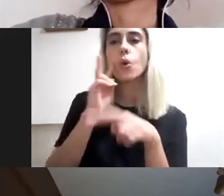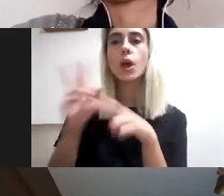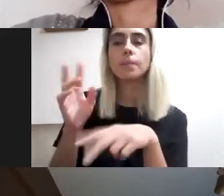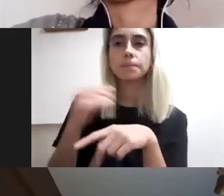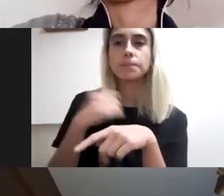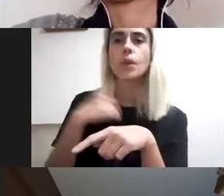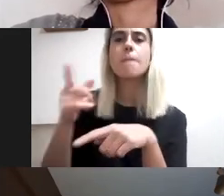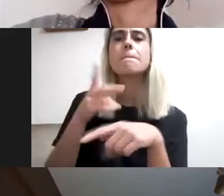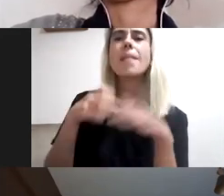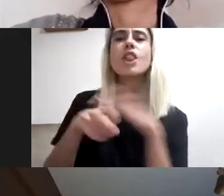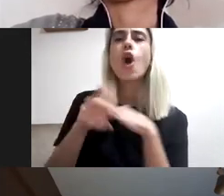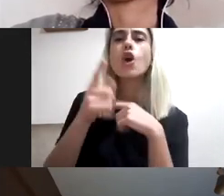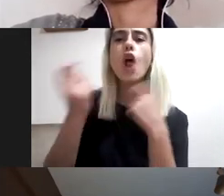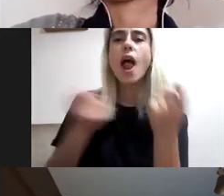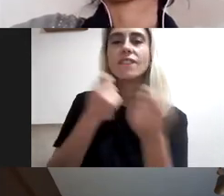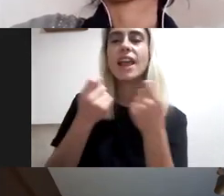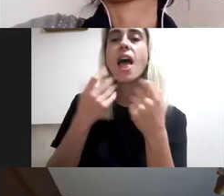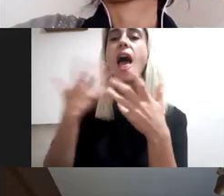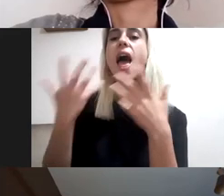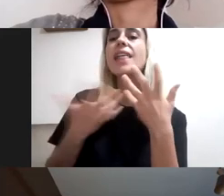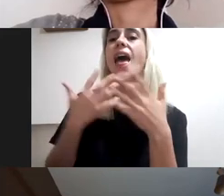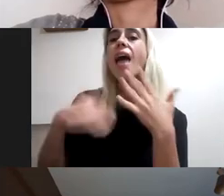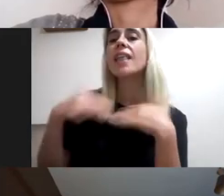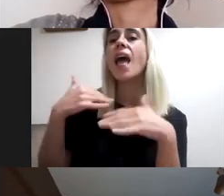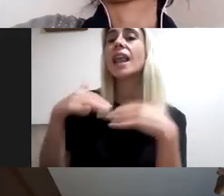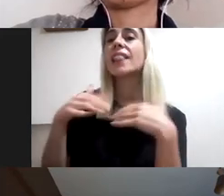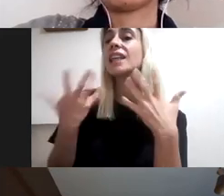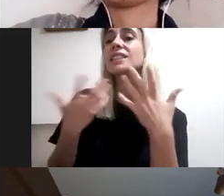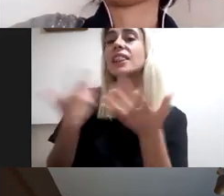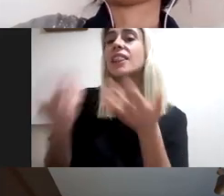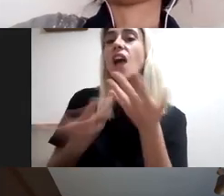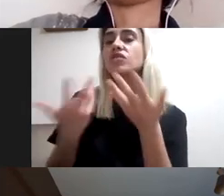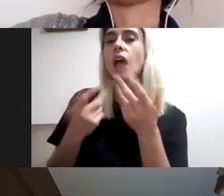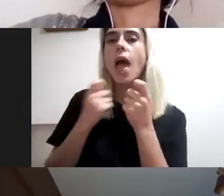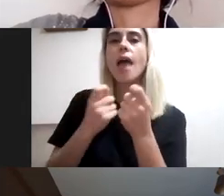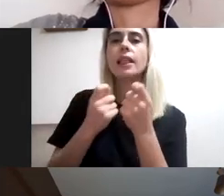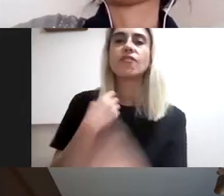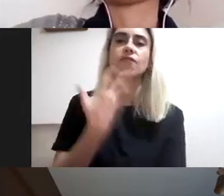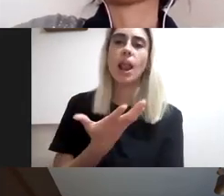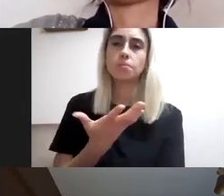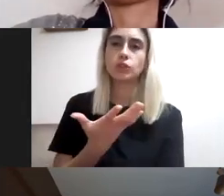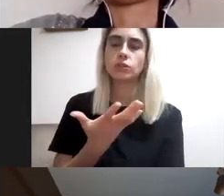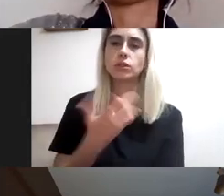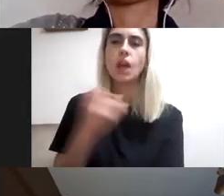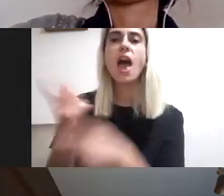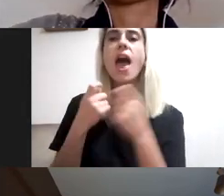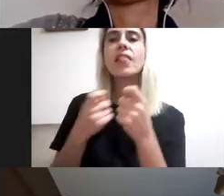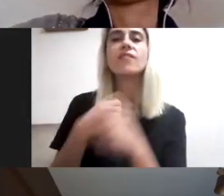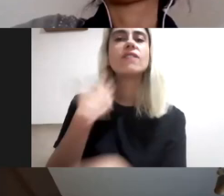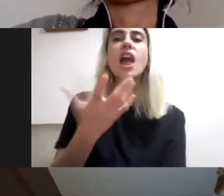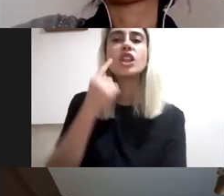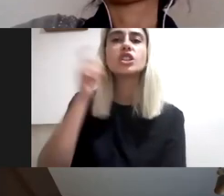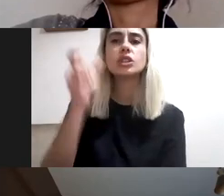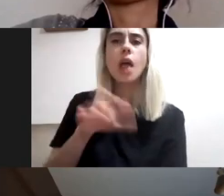Metro görevlilerine engellilere nasıl davranacağı ilişkin eğitim verilmiş. Fakat eğitim veren kişi hepimizin aslında tanıdığı